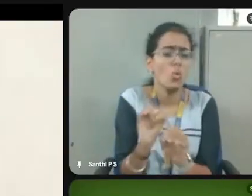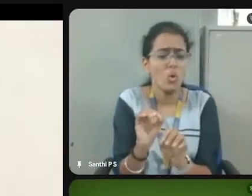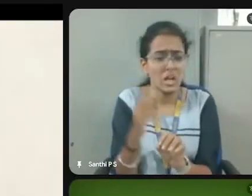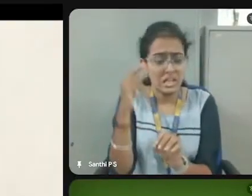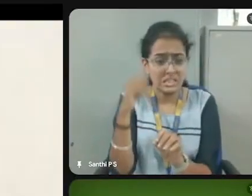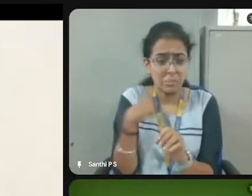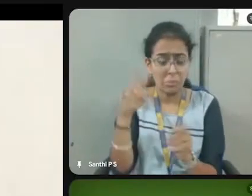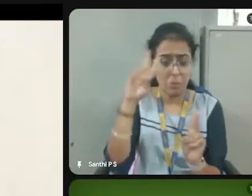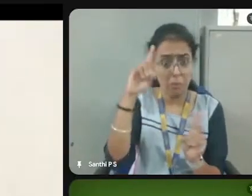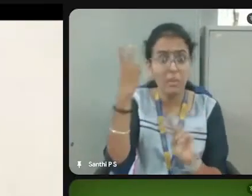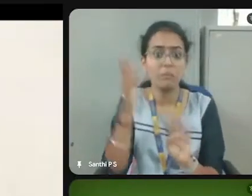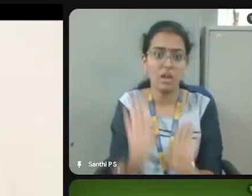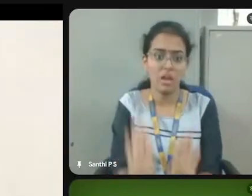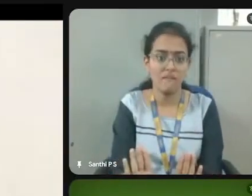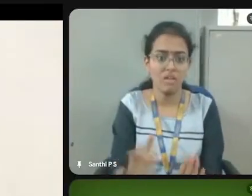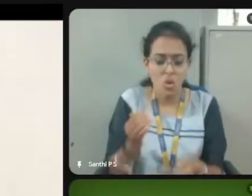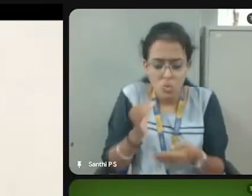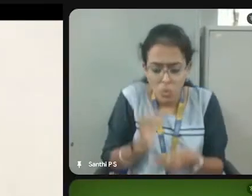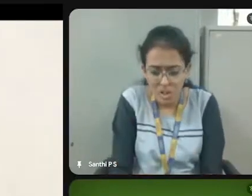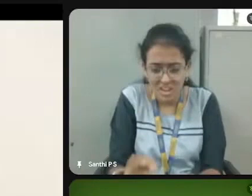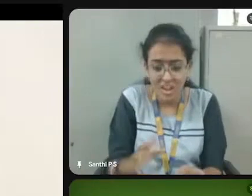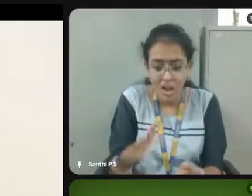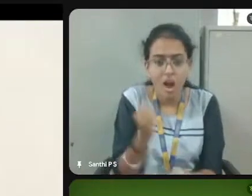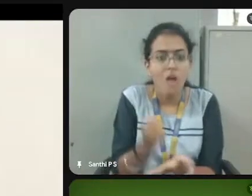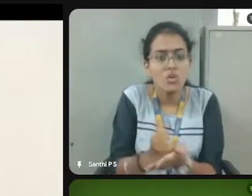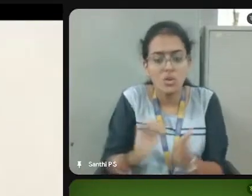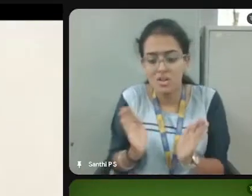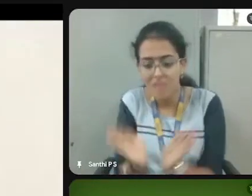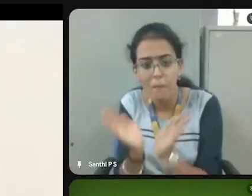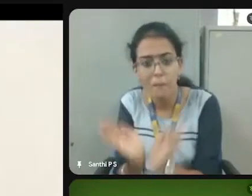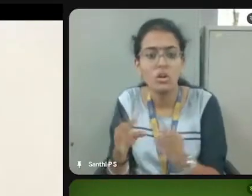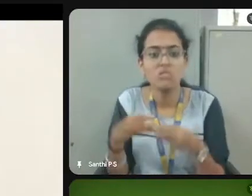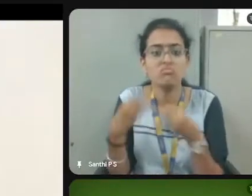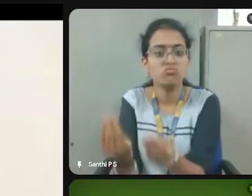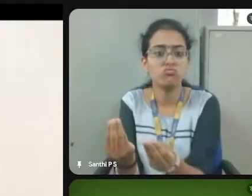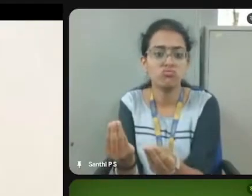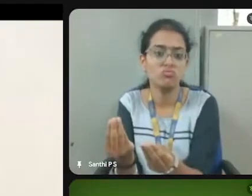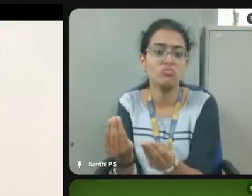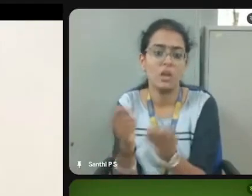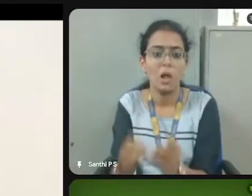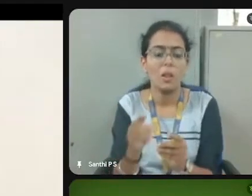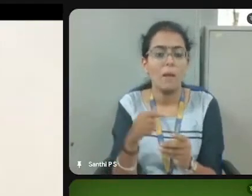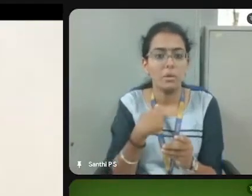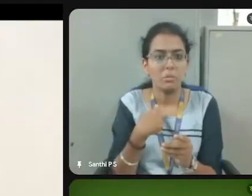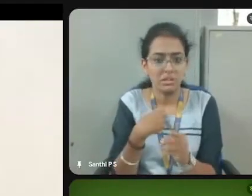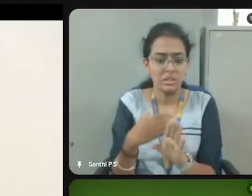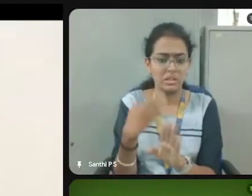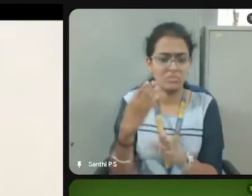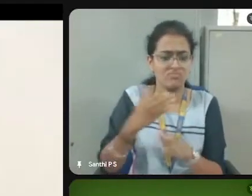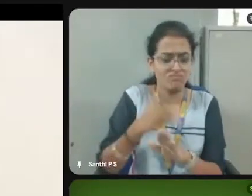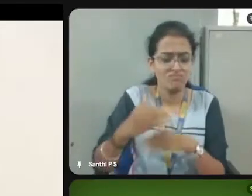ആണെന്ന് തെറ്റിദ്ധരിക്കുകയും കുട്ടിക്ക് വേണ്ട സപ്പോർട്ട് നമ്മൾ ചെയ്തു കൊടുക്കാതിരിക്കുകയും ചെയ്യുന്ന ഒരു പ്രവണത കണ്ടുവരാറുണ്ട്.